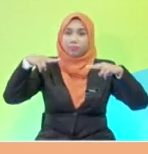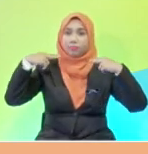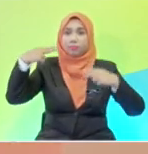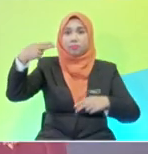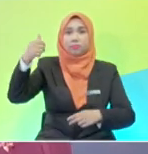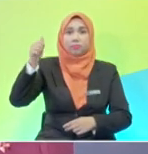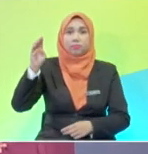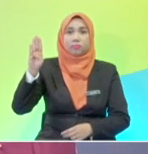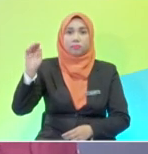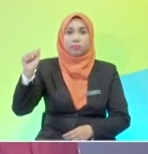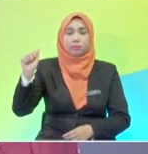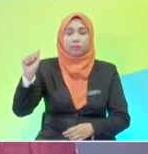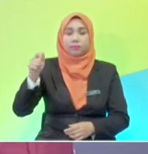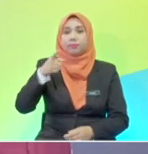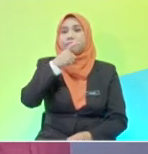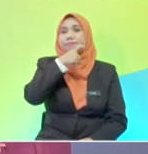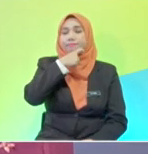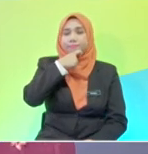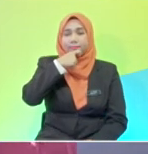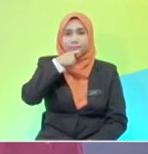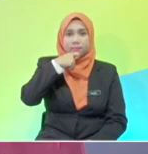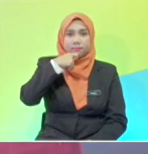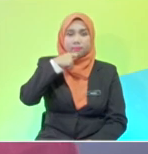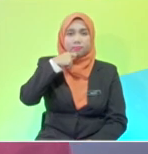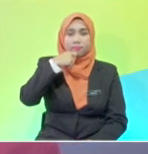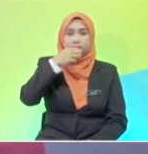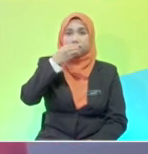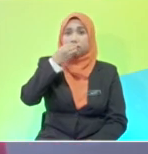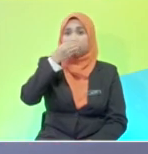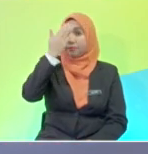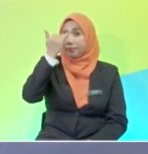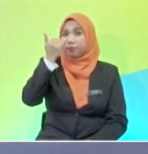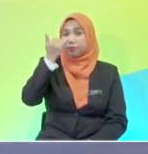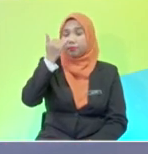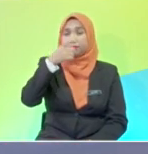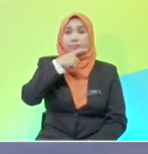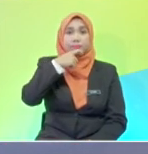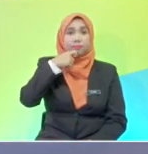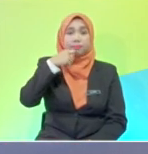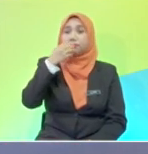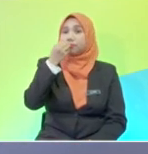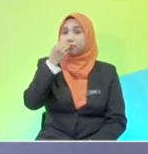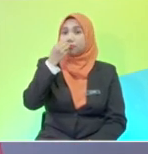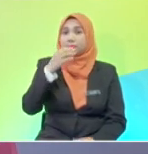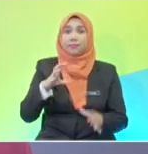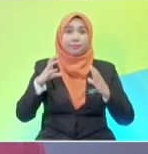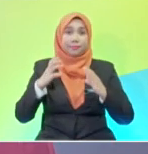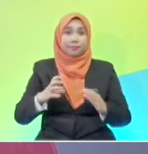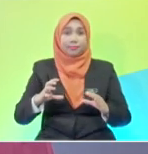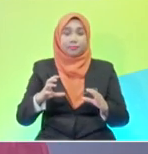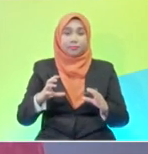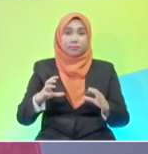pengeringan makanan Kenapa makanan kita keringkan sebagai salah satu cara kita